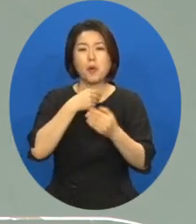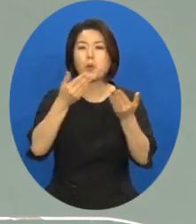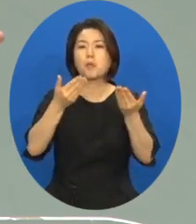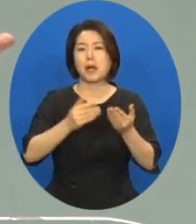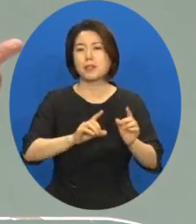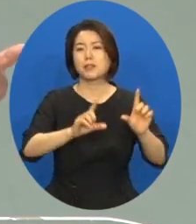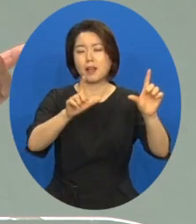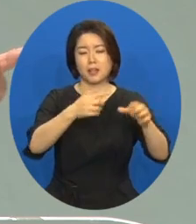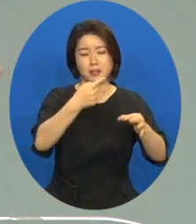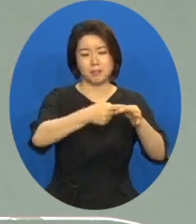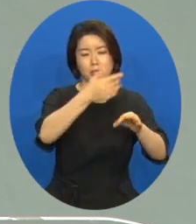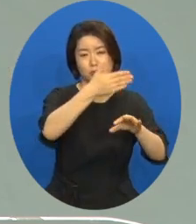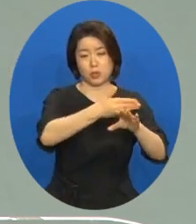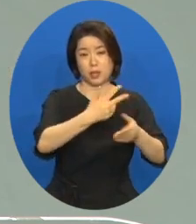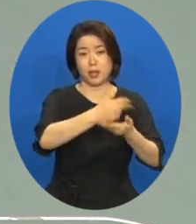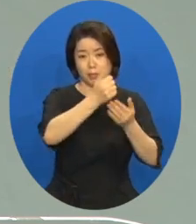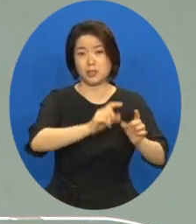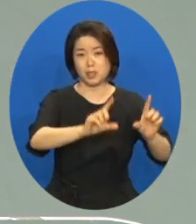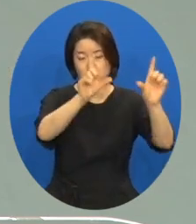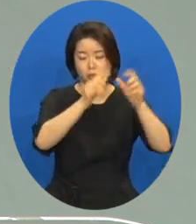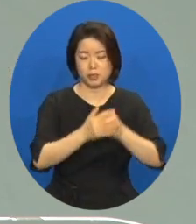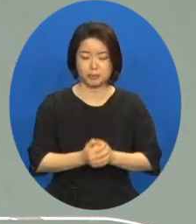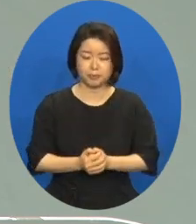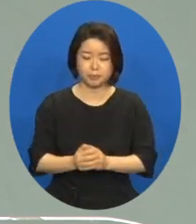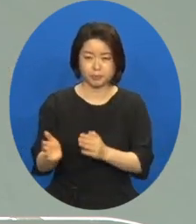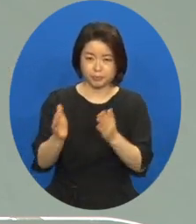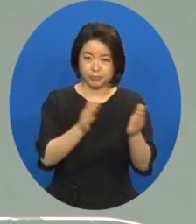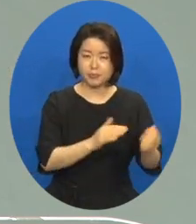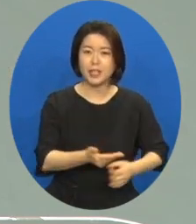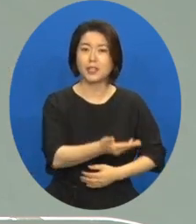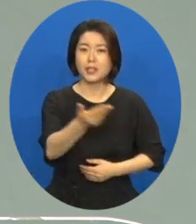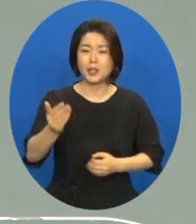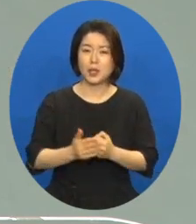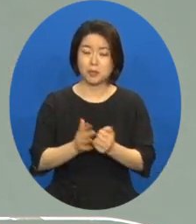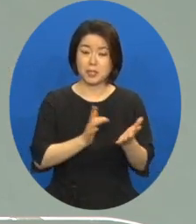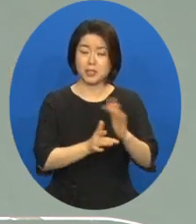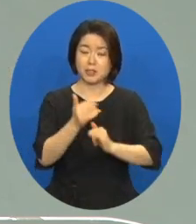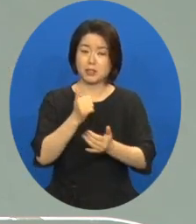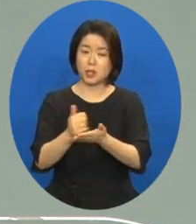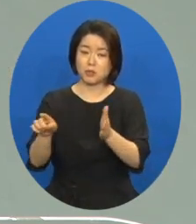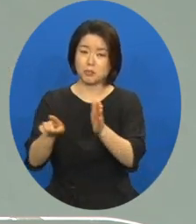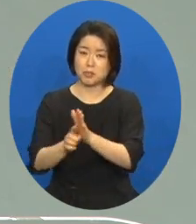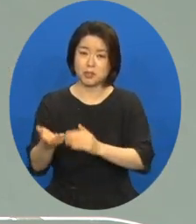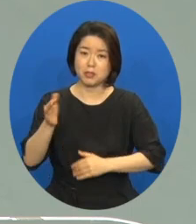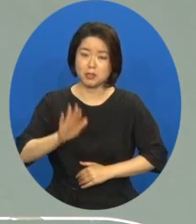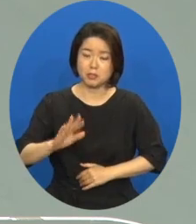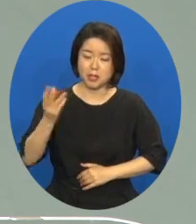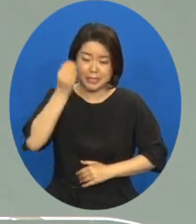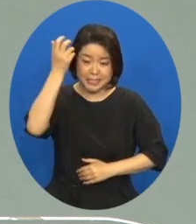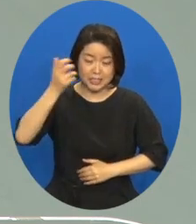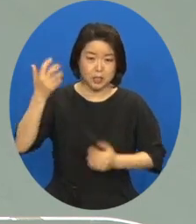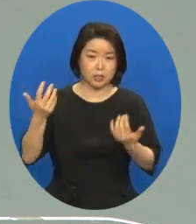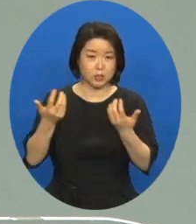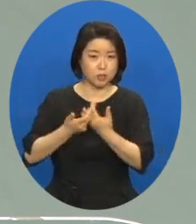여러분, 혹시 예수를 믿고도 성령 충만하지 못하신 분 계십니까?